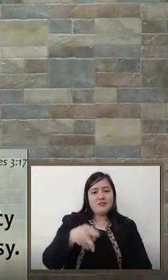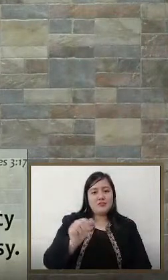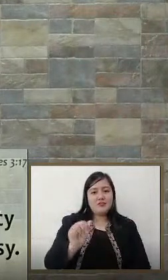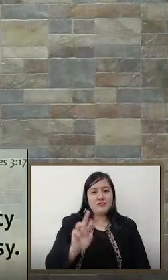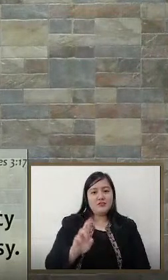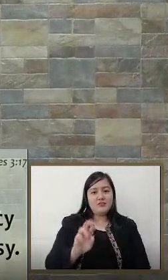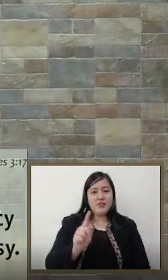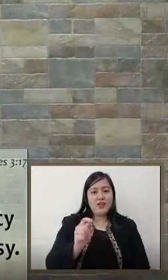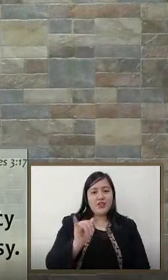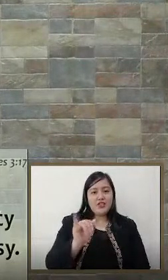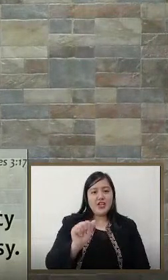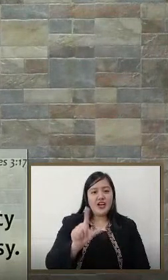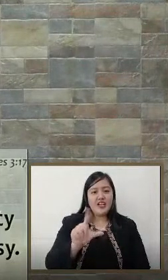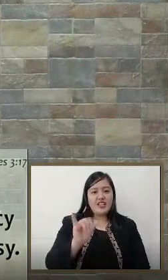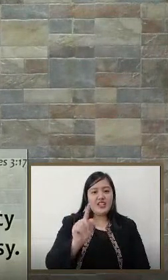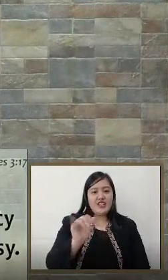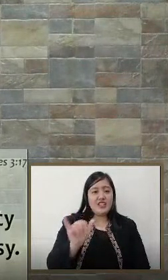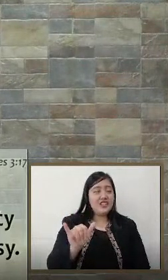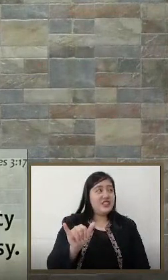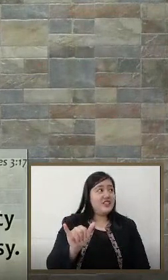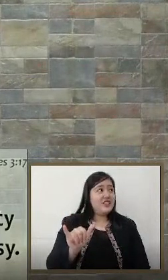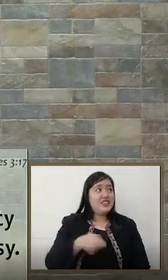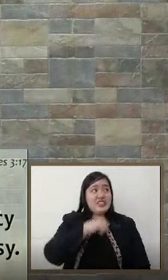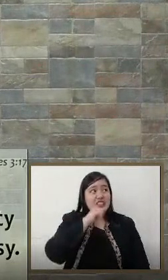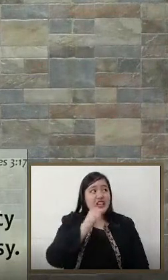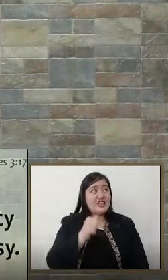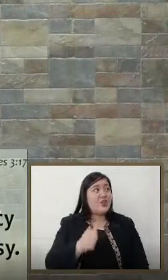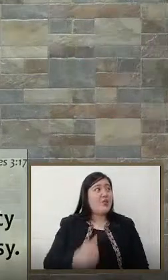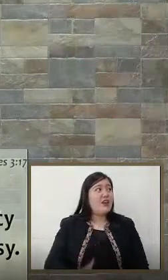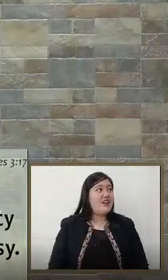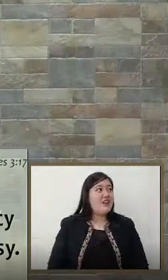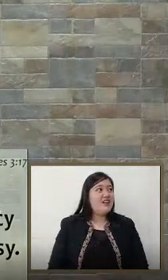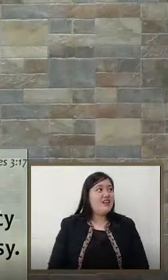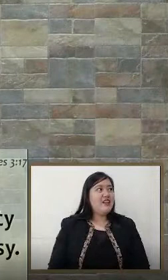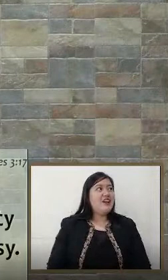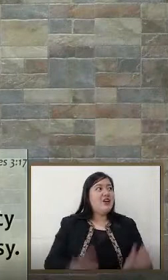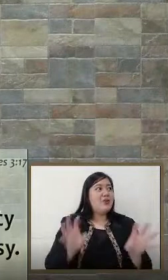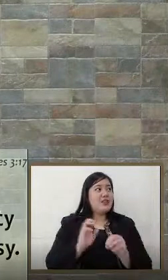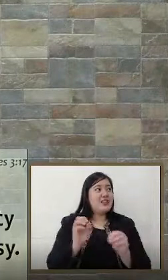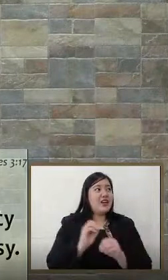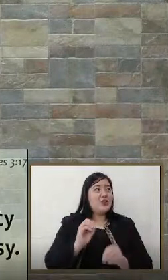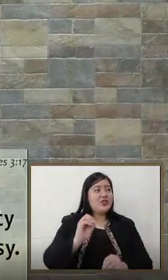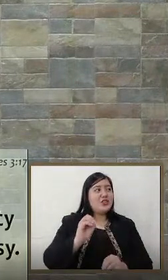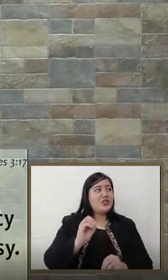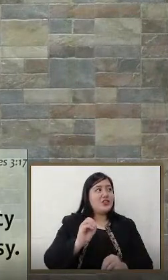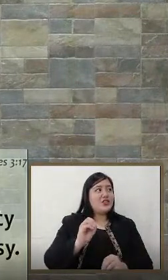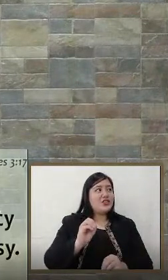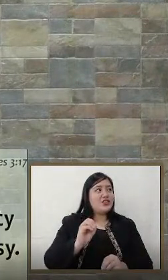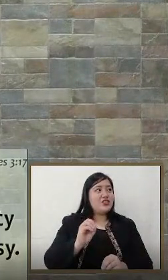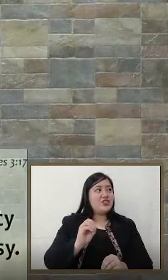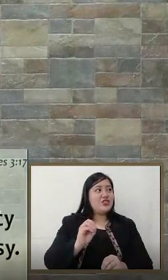Oh, ang wisdom na galing sa Diyos ay walang kinikilingan.